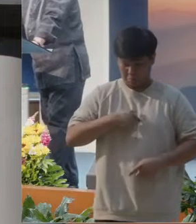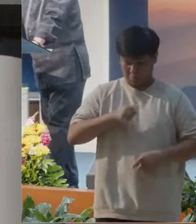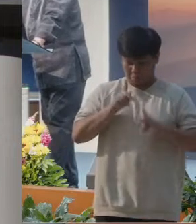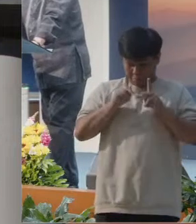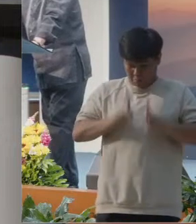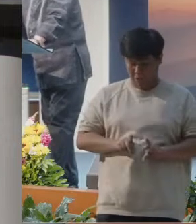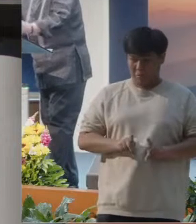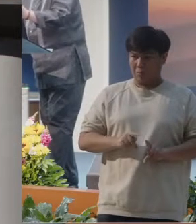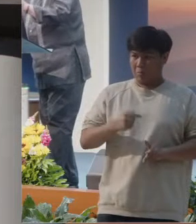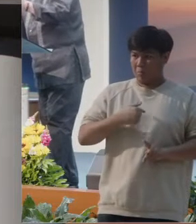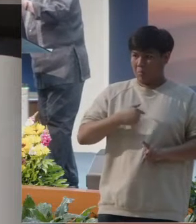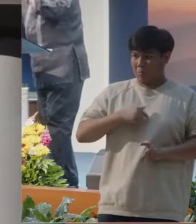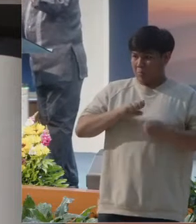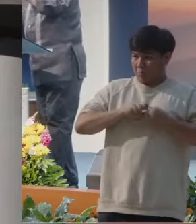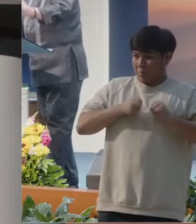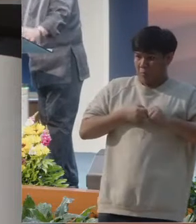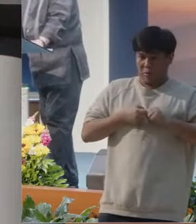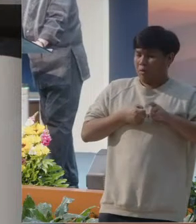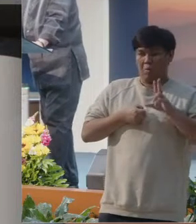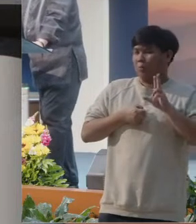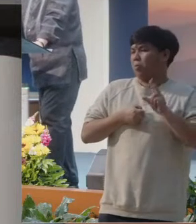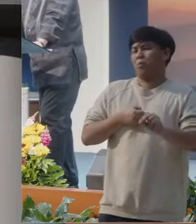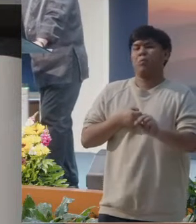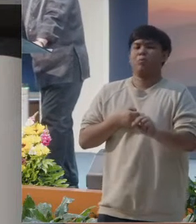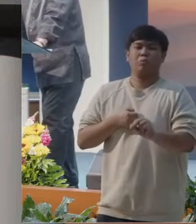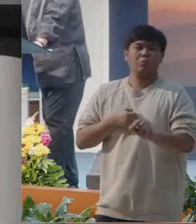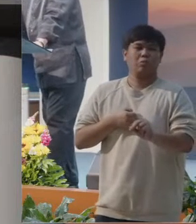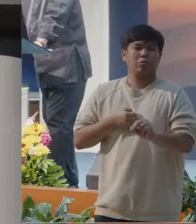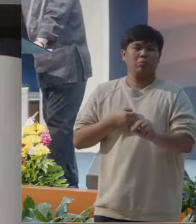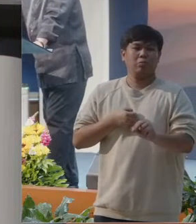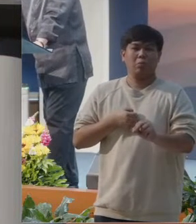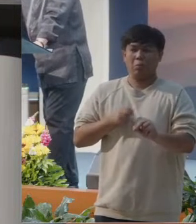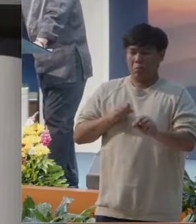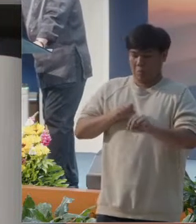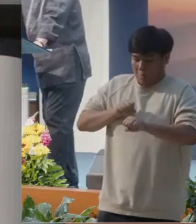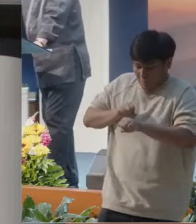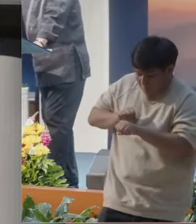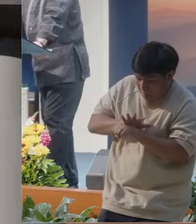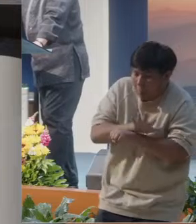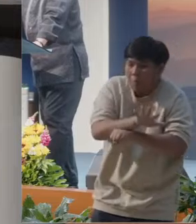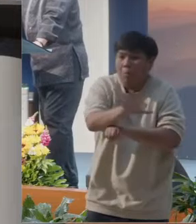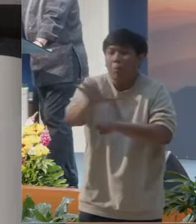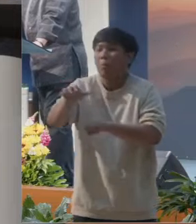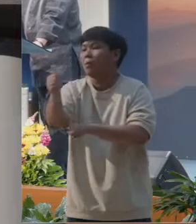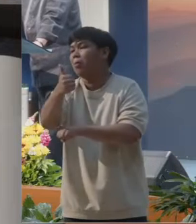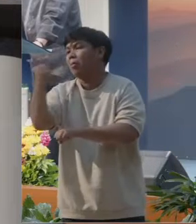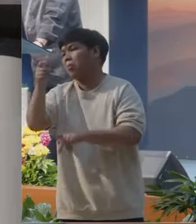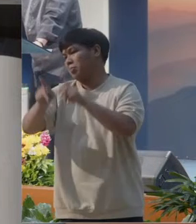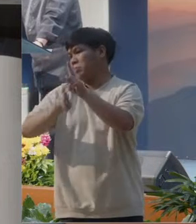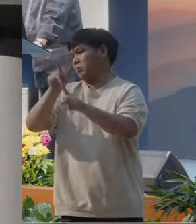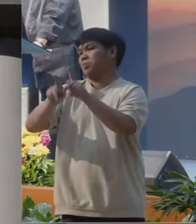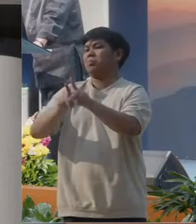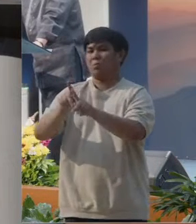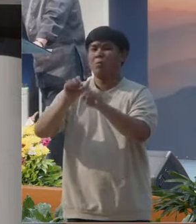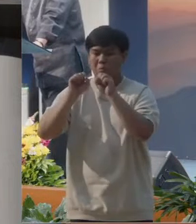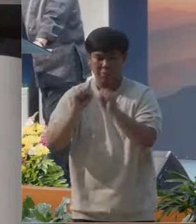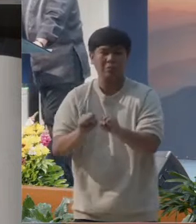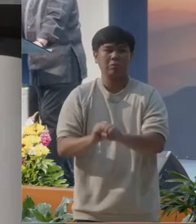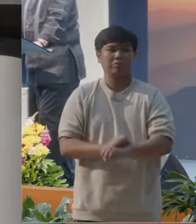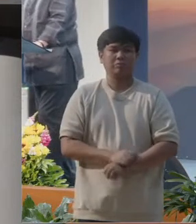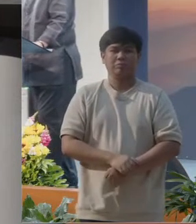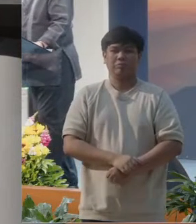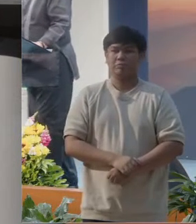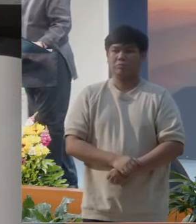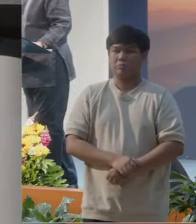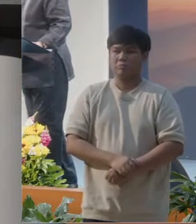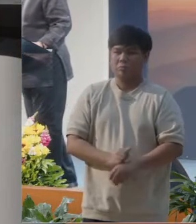tao o sa gumawa ng kasalanan. Kung hindi, may bunga ito po para sa buong komunidad. Kung ito po